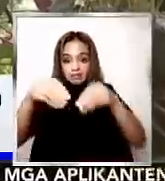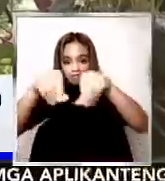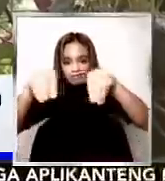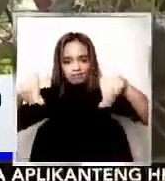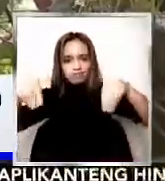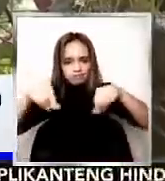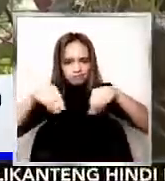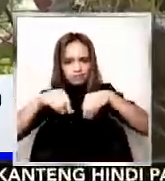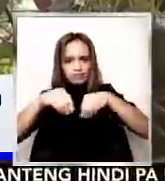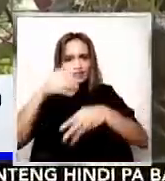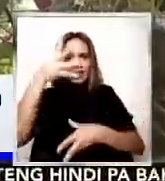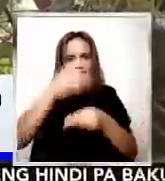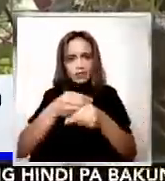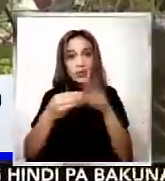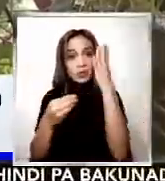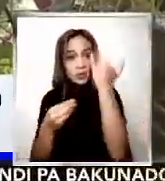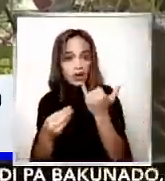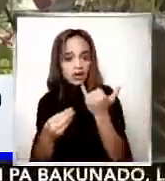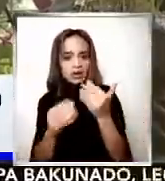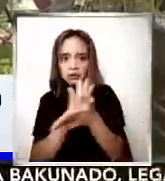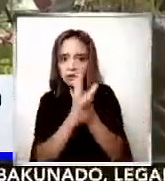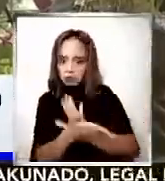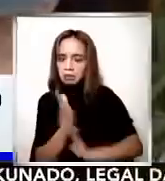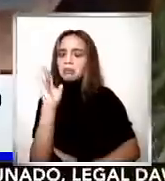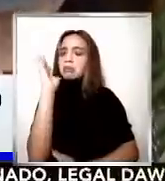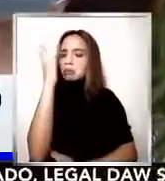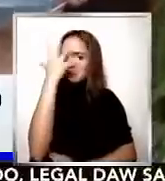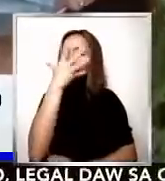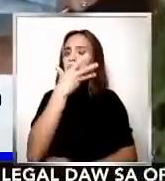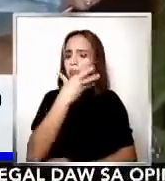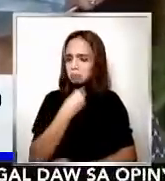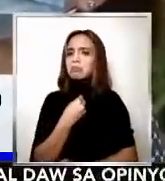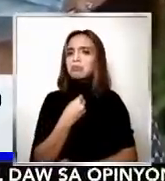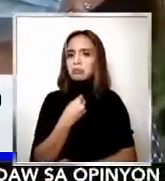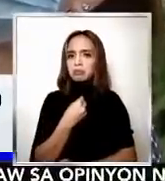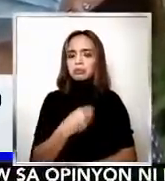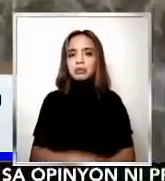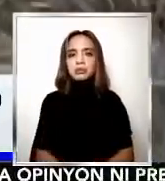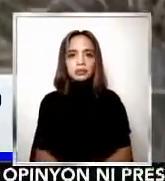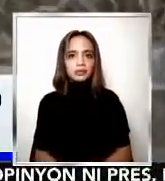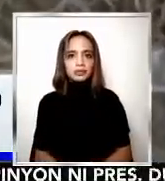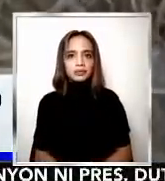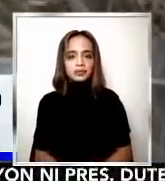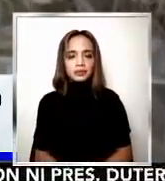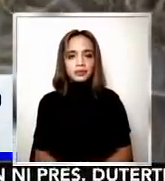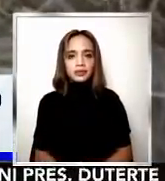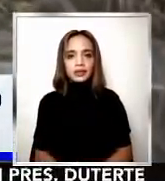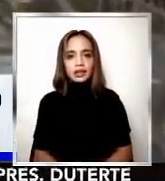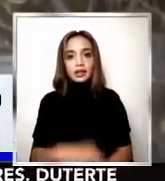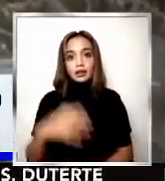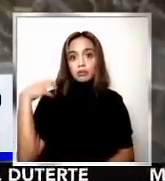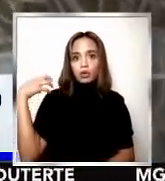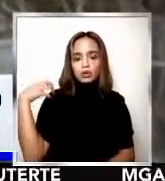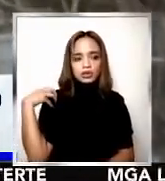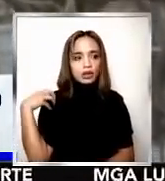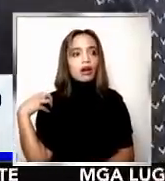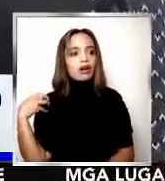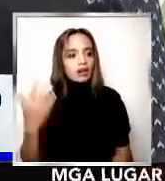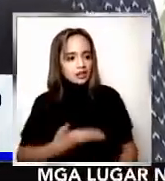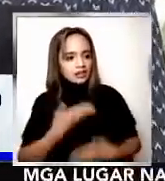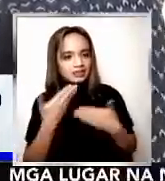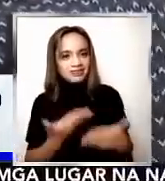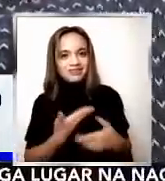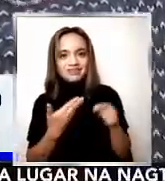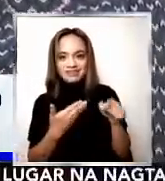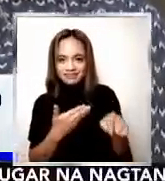para gumanda, parang maging green. Ikinatuwa naman ng kanyang amo ang ginawa ni Rene sa kanilang roof deck